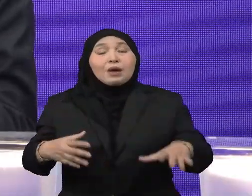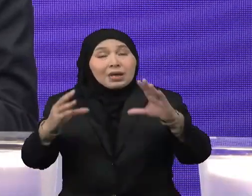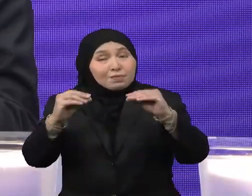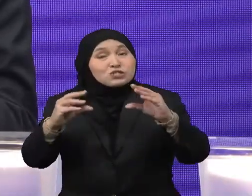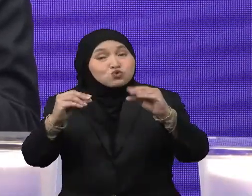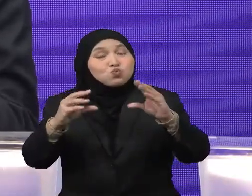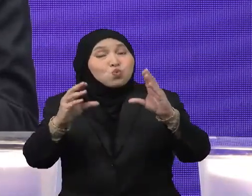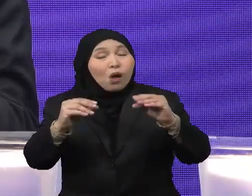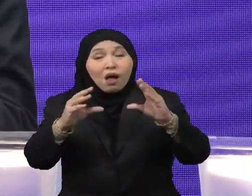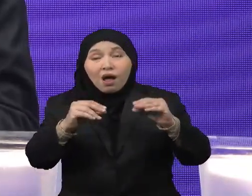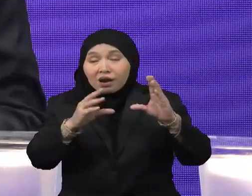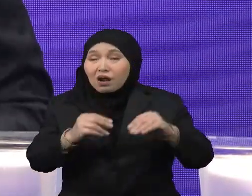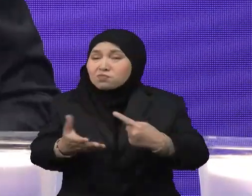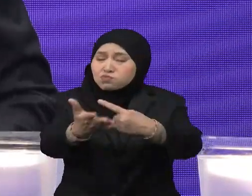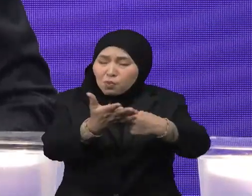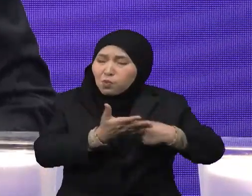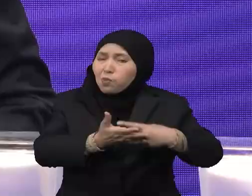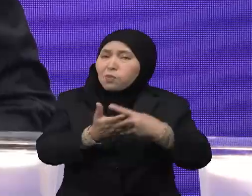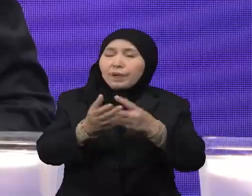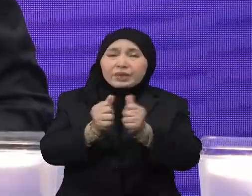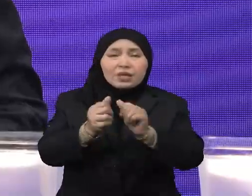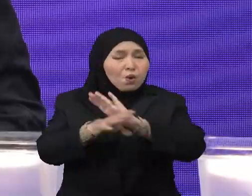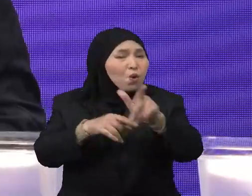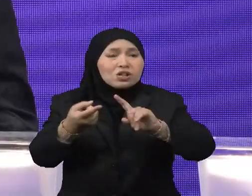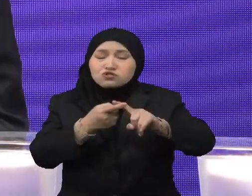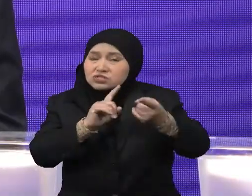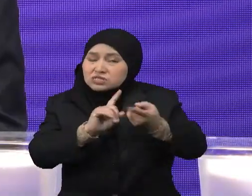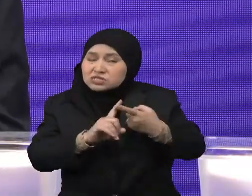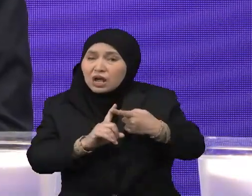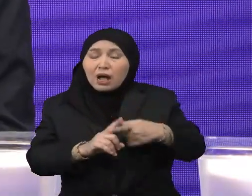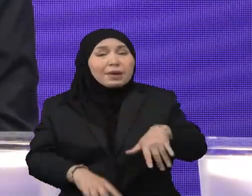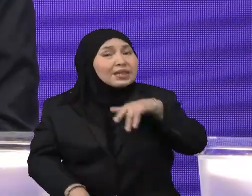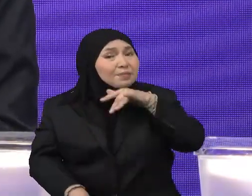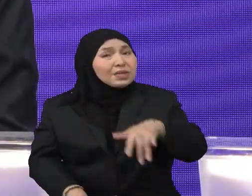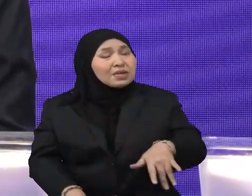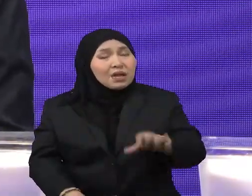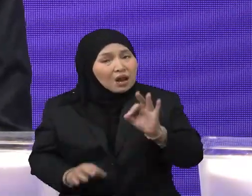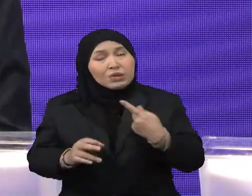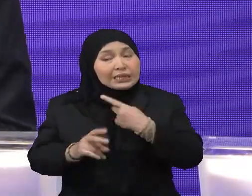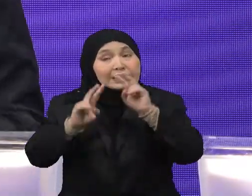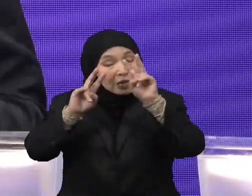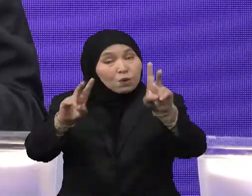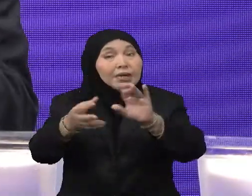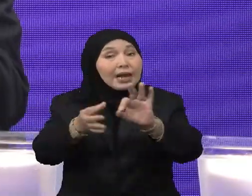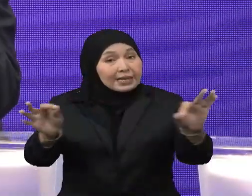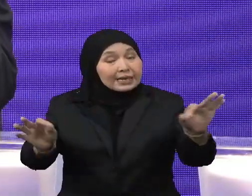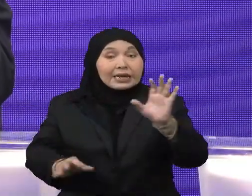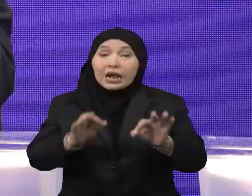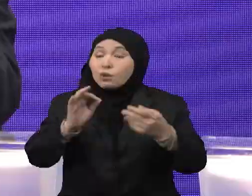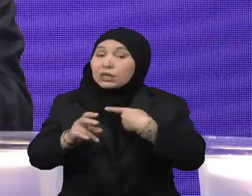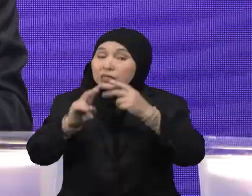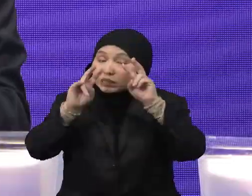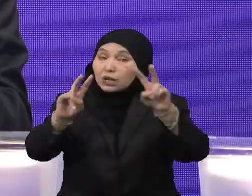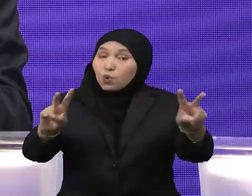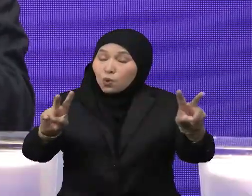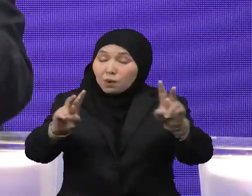jadi eee berbincang dengan para sahabat Nabi Sallallahu Alaihi Wasallam kalau kita melihat pada ayat ini Dan juga kalau kita melihat kepada